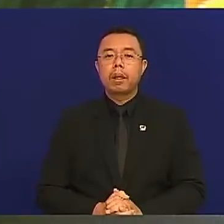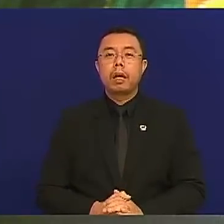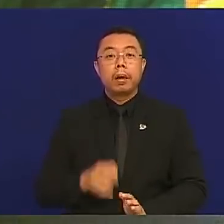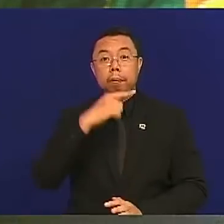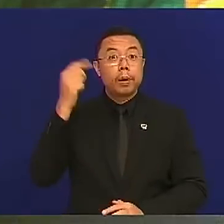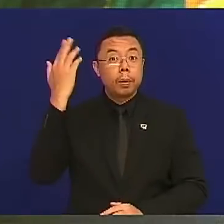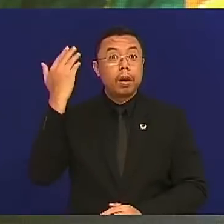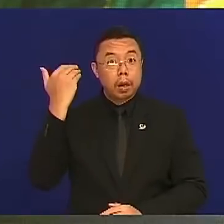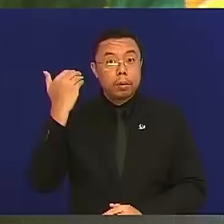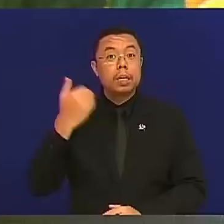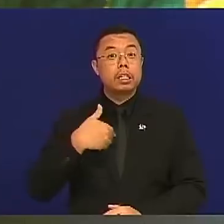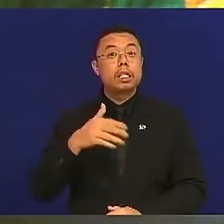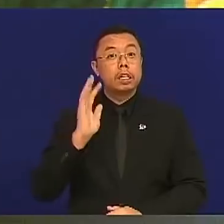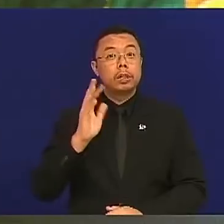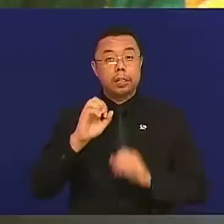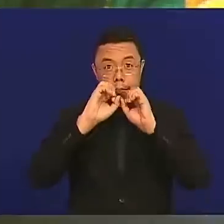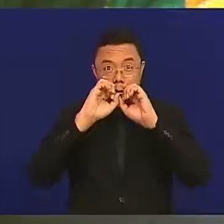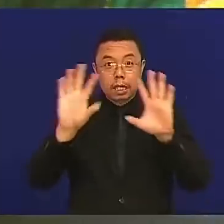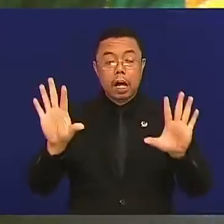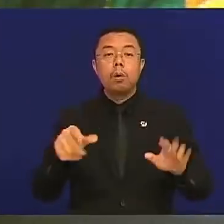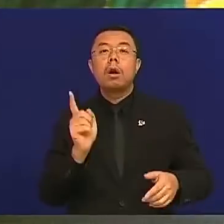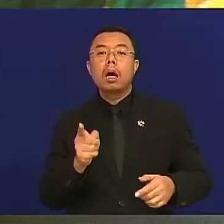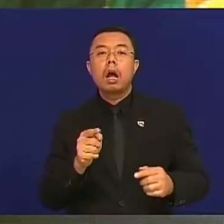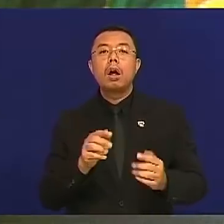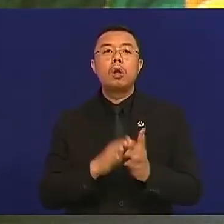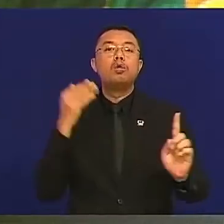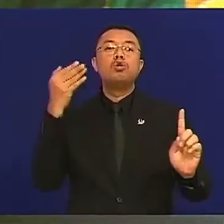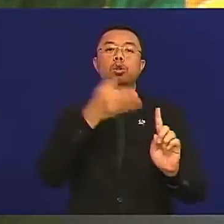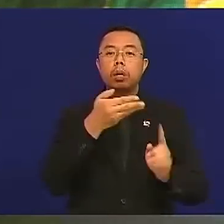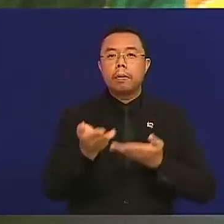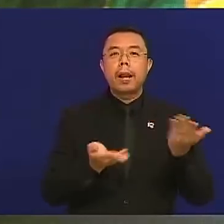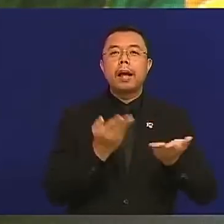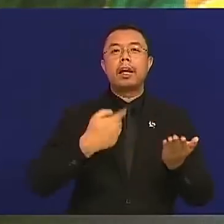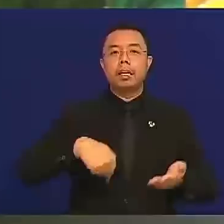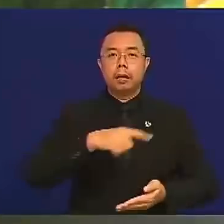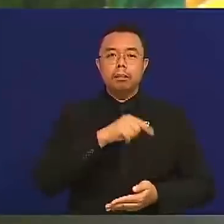Minggu lalu saya sudah menjelaskan bahwa objek pelayanan kita